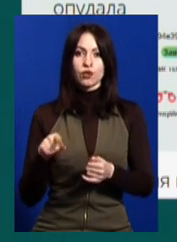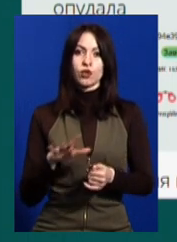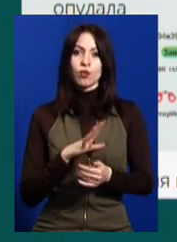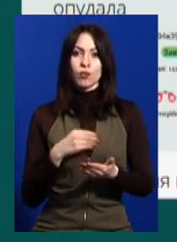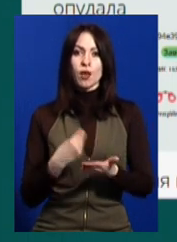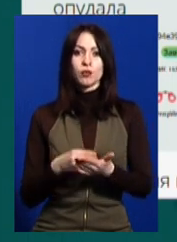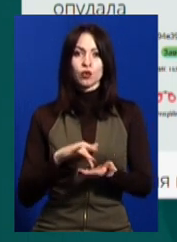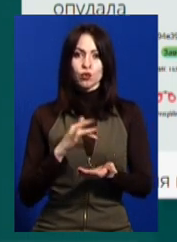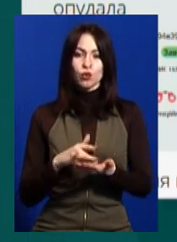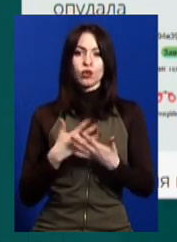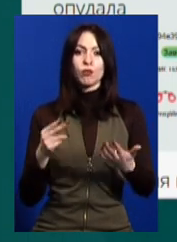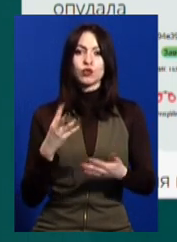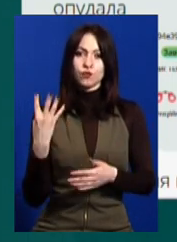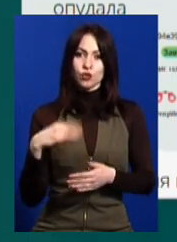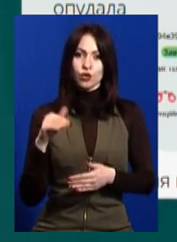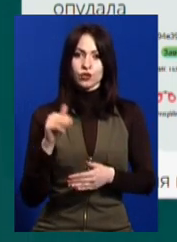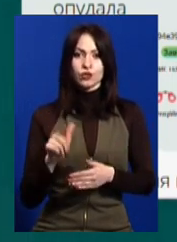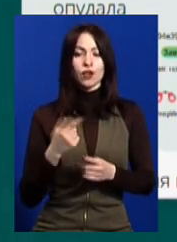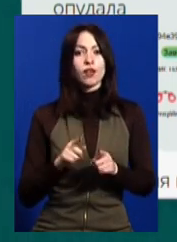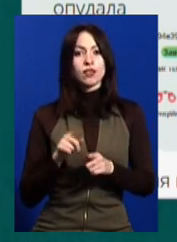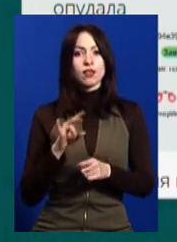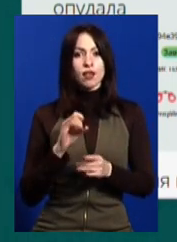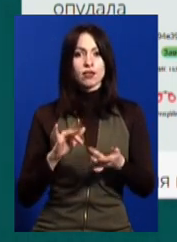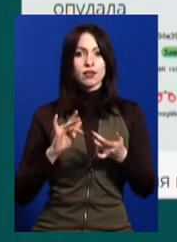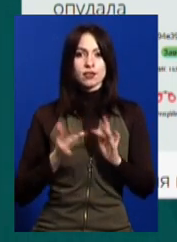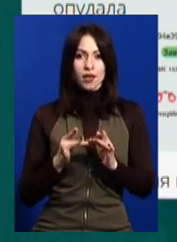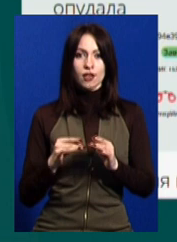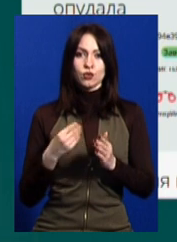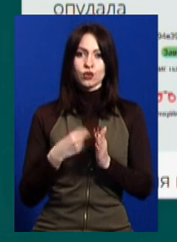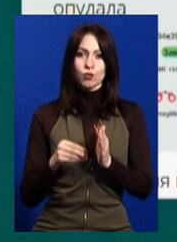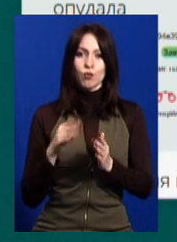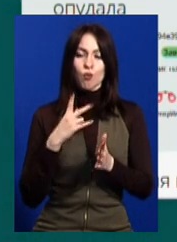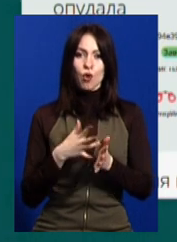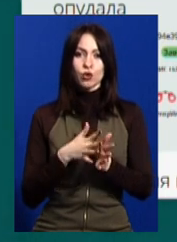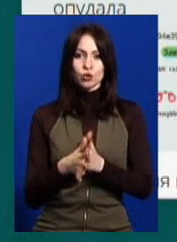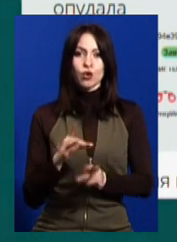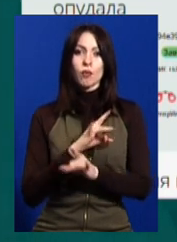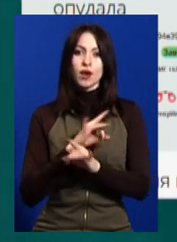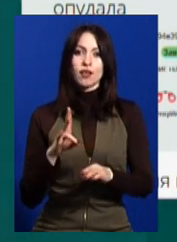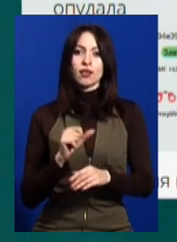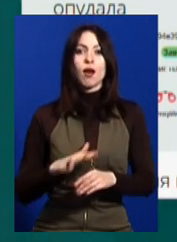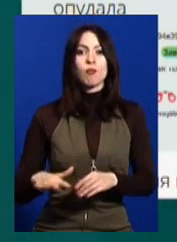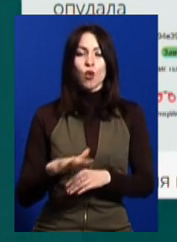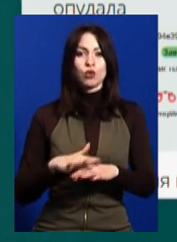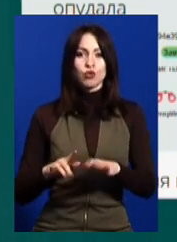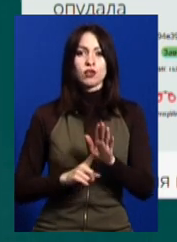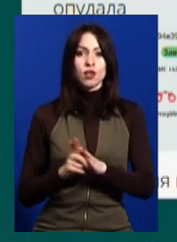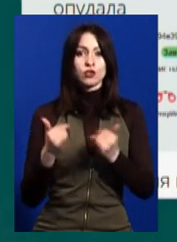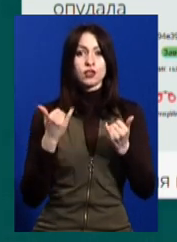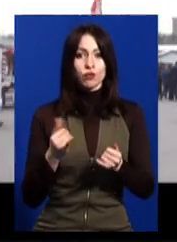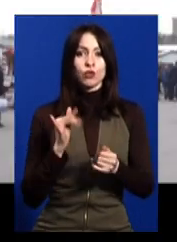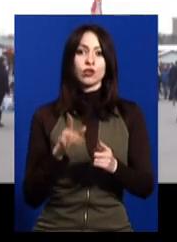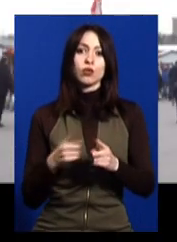обійшлося бюджету міста більш ніж у 40 тисяч гривень. Це дані сайту публічних закупівель «Прозоро». Святкування на Майдані почалися від сьогодні